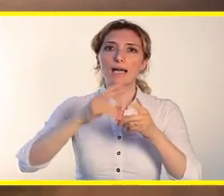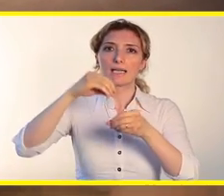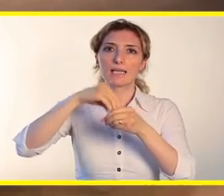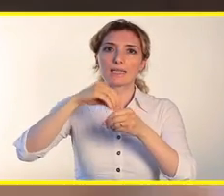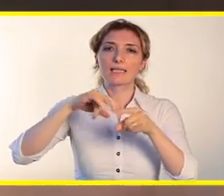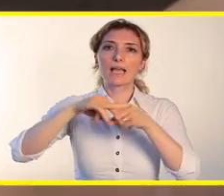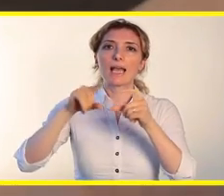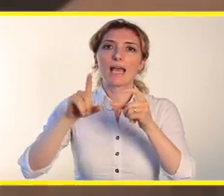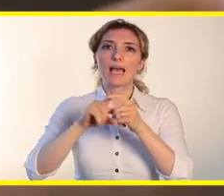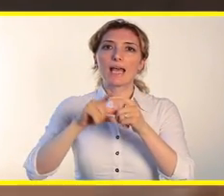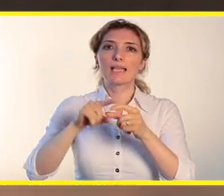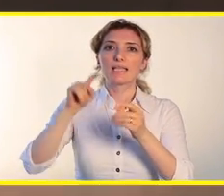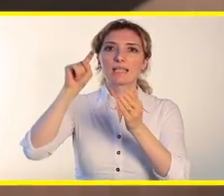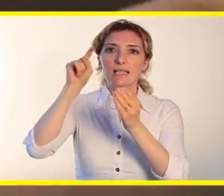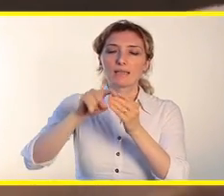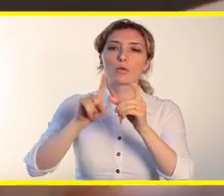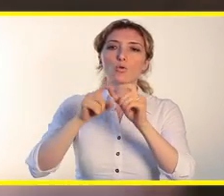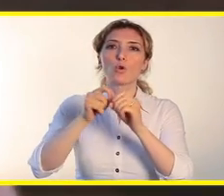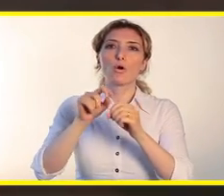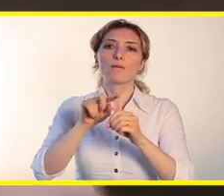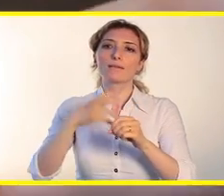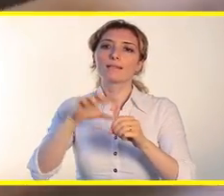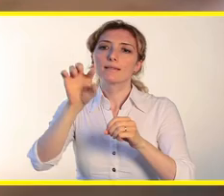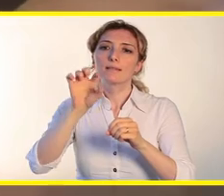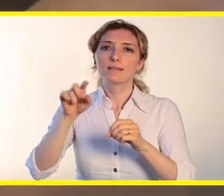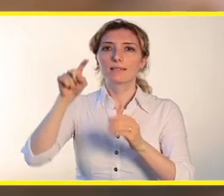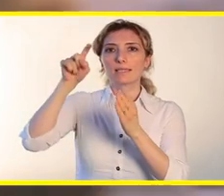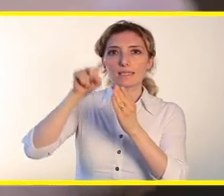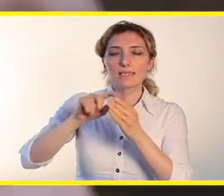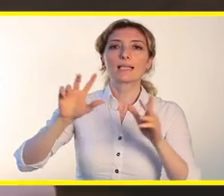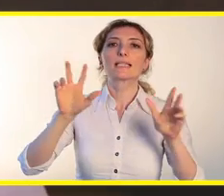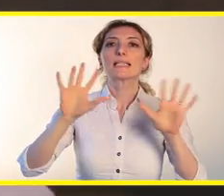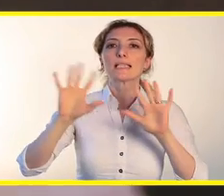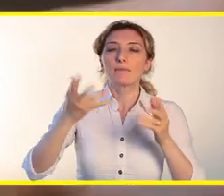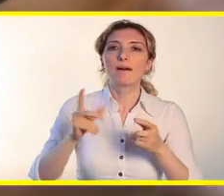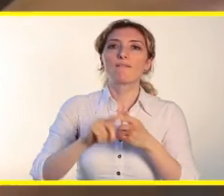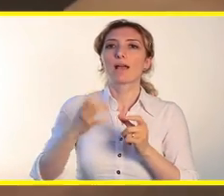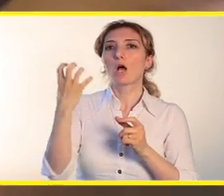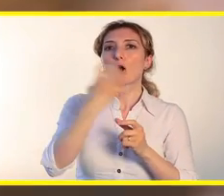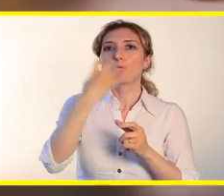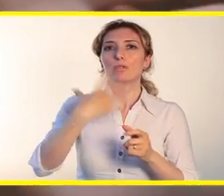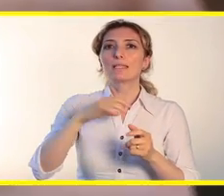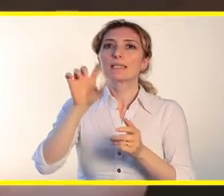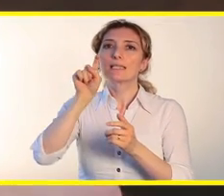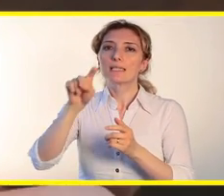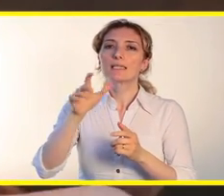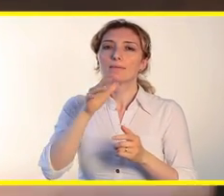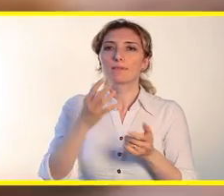menüsünden HTC Boom Sound ve Dolby Audio seçeneklerinden sinema veya müzik modunu